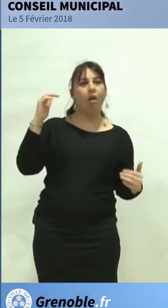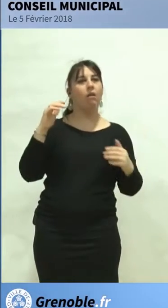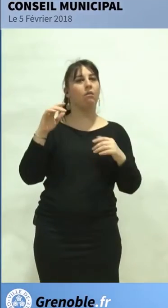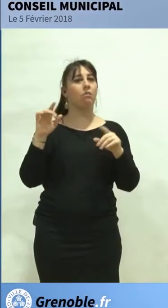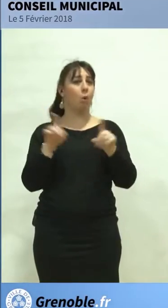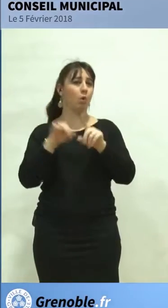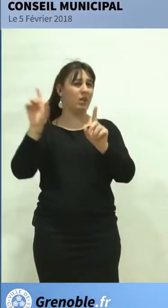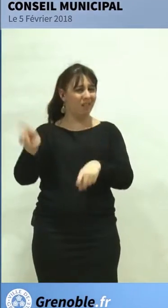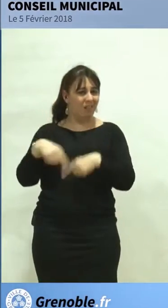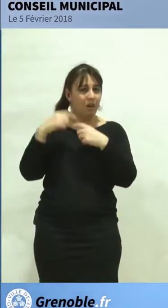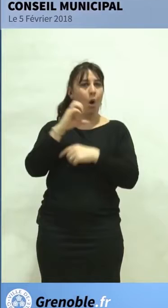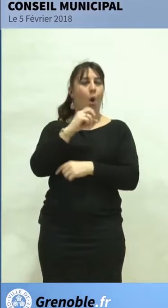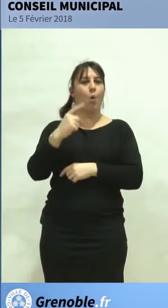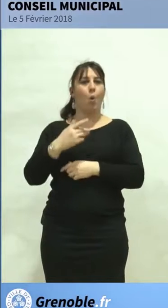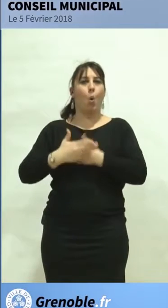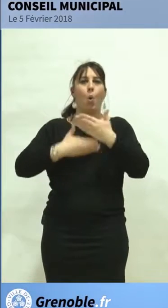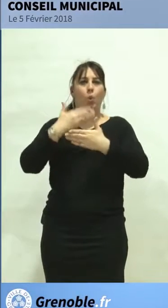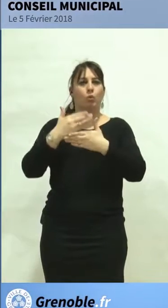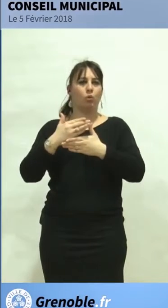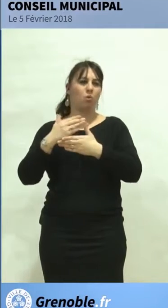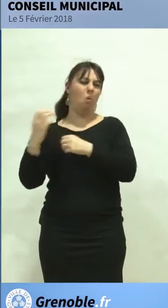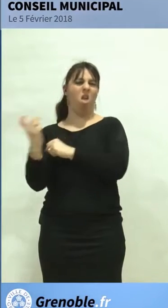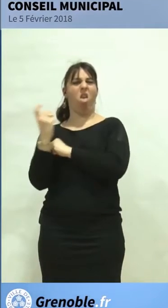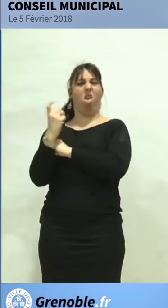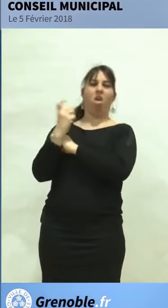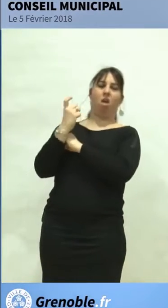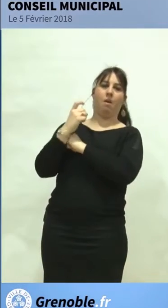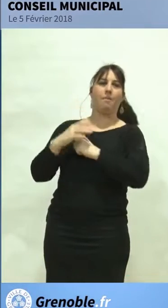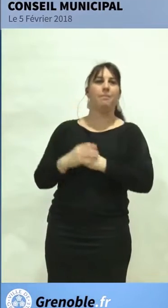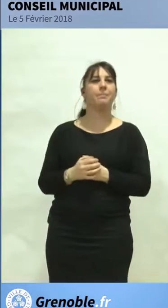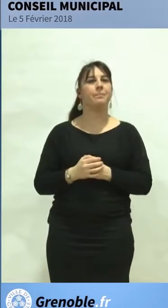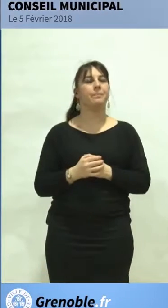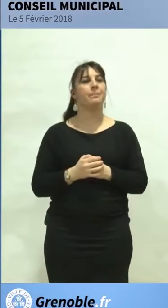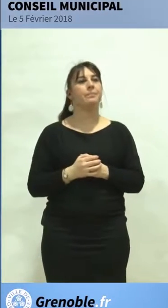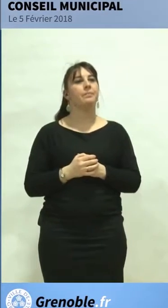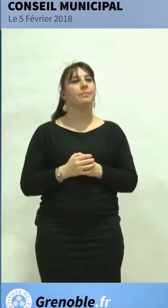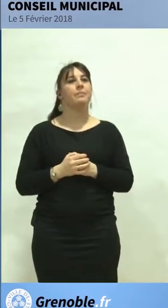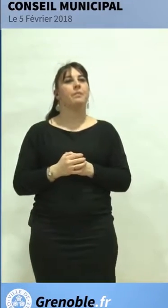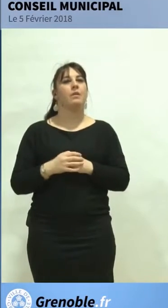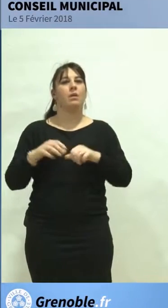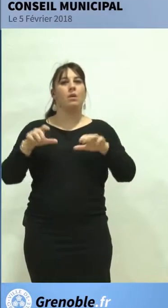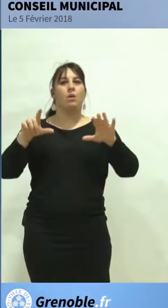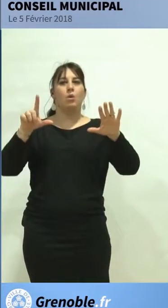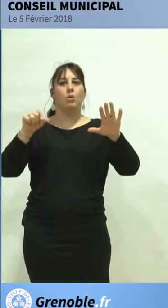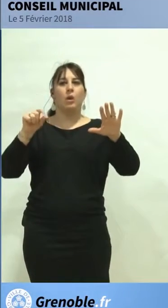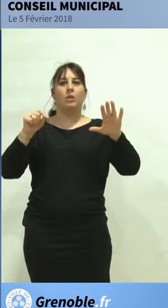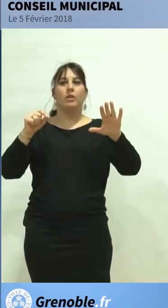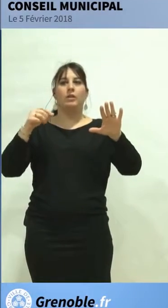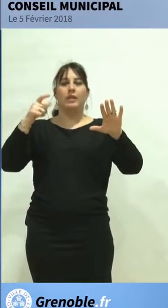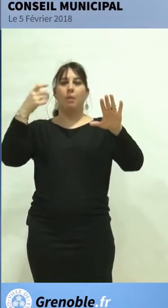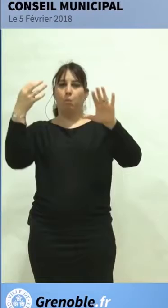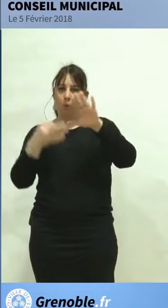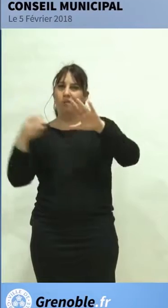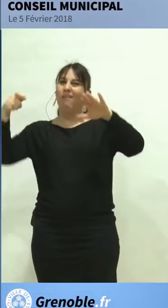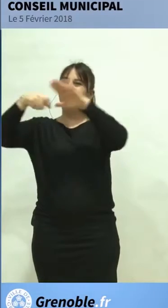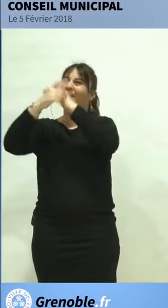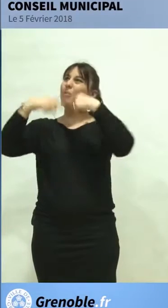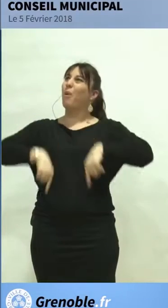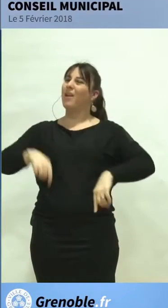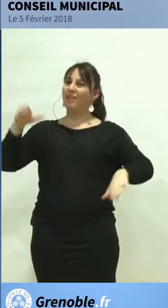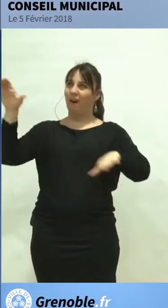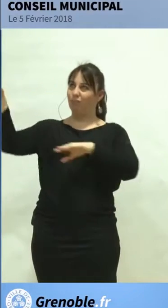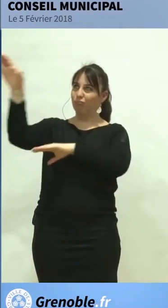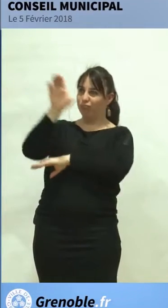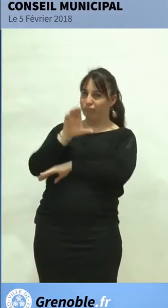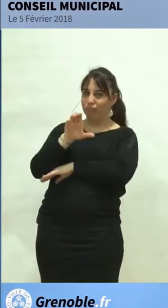la co-construction. Si 70% des financements de l'État sont alloués à la rénovation de l'habitat dans ce cadre, il